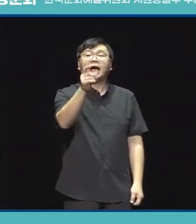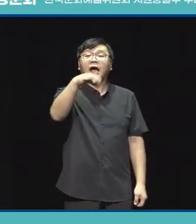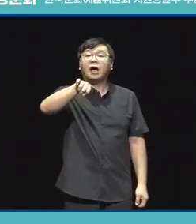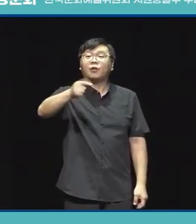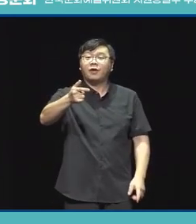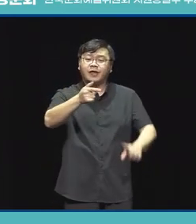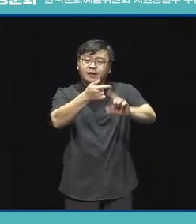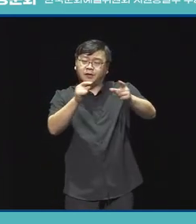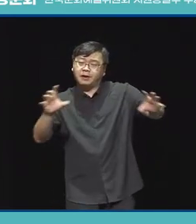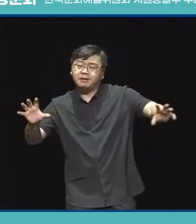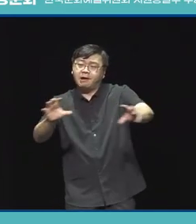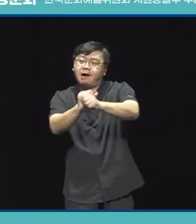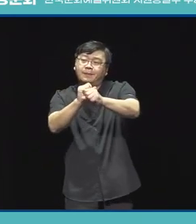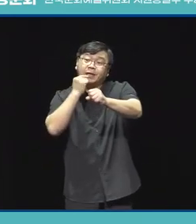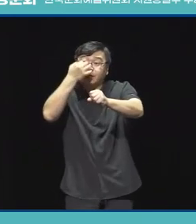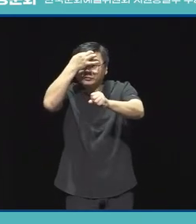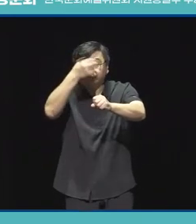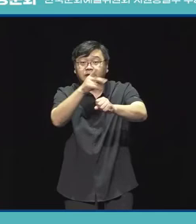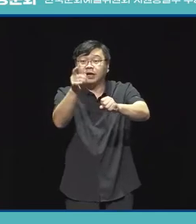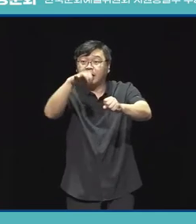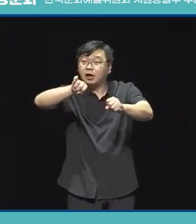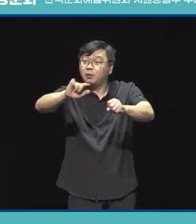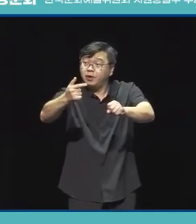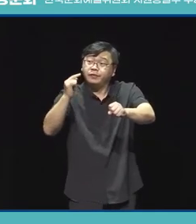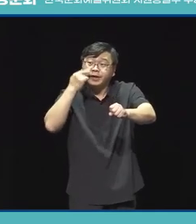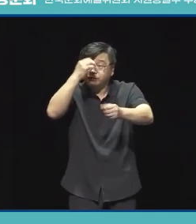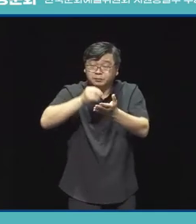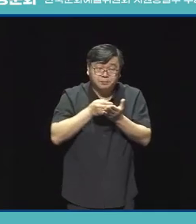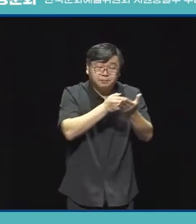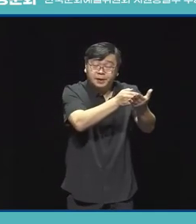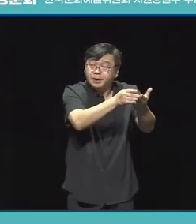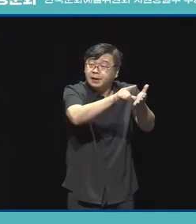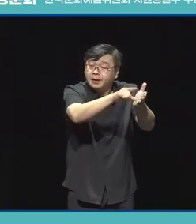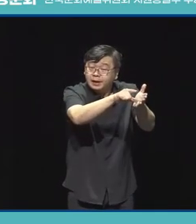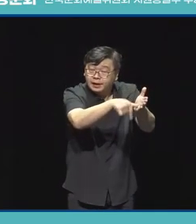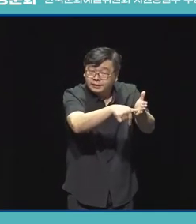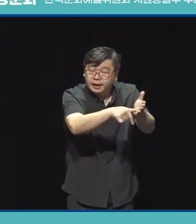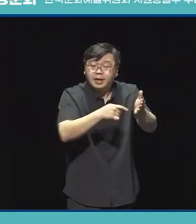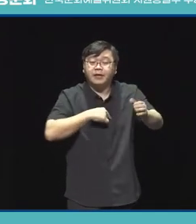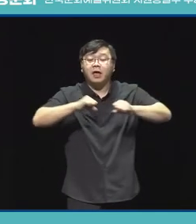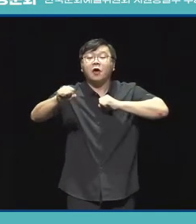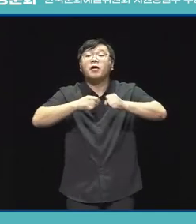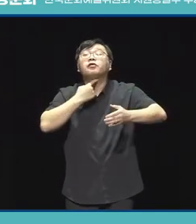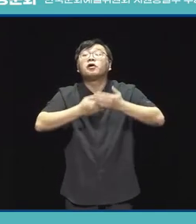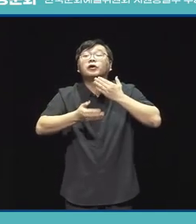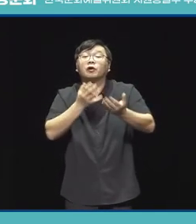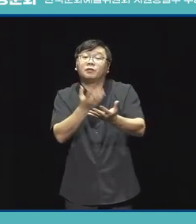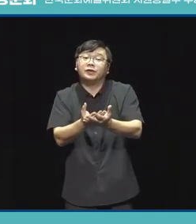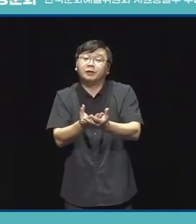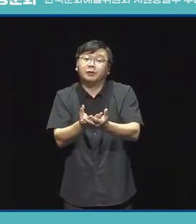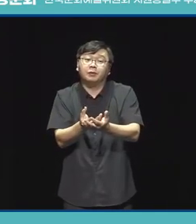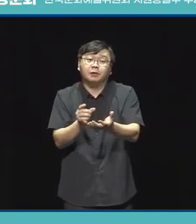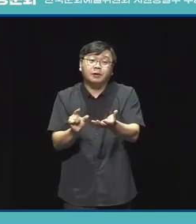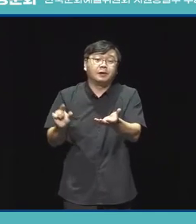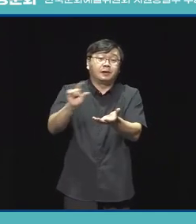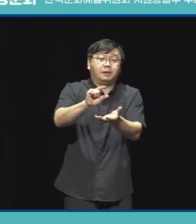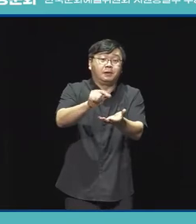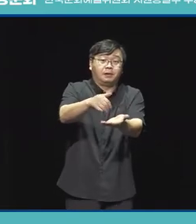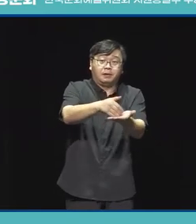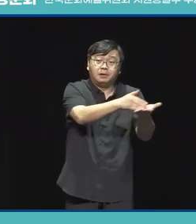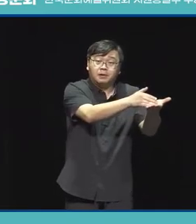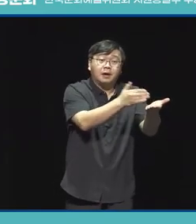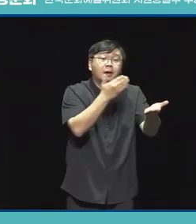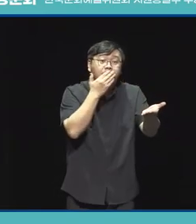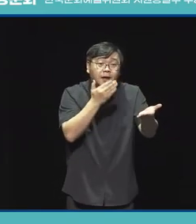저희가 선택사항으로 지원 신청서를 제출하실 때 활동 소개 자료를 제출하실 수 있도록 하고 있습니다. 희망하시는 분들은 이